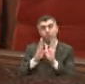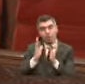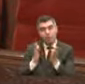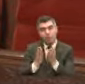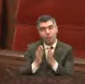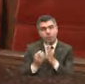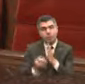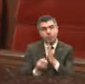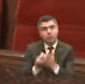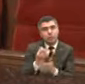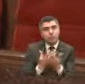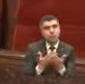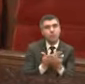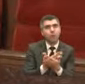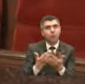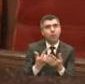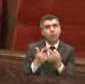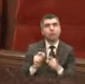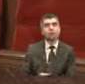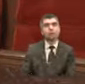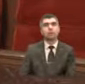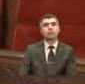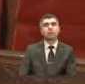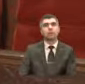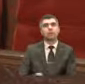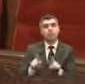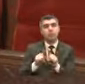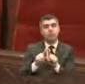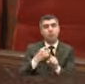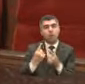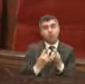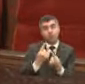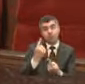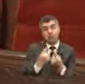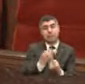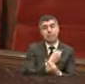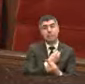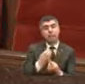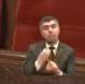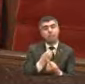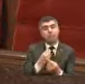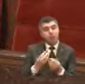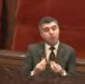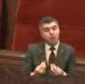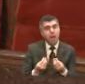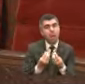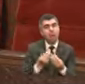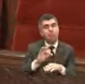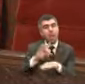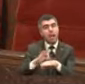الجديدة في هذا المجال من خلال يعني المضيفات التي تكون في بعض المستشفيات. إضافة إلى ذلك